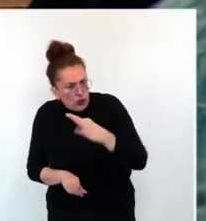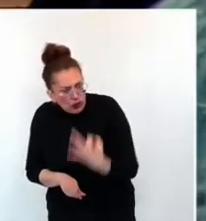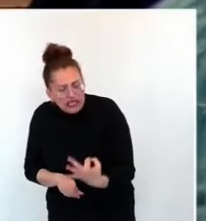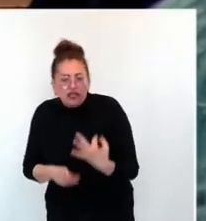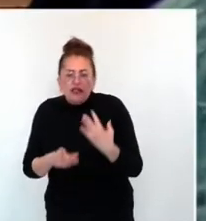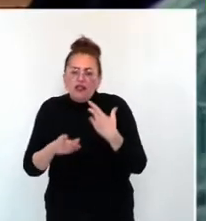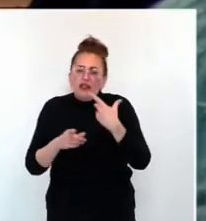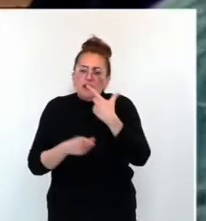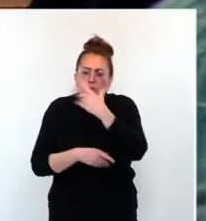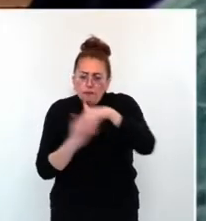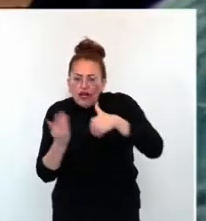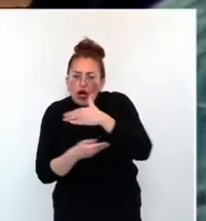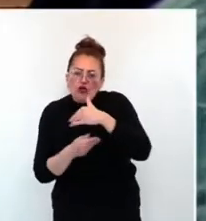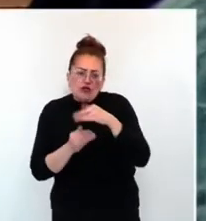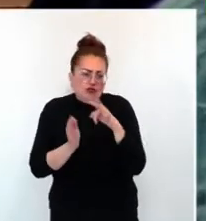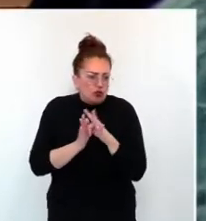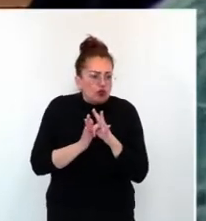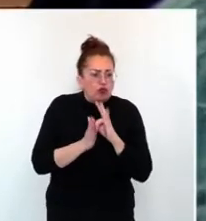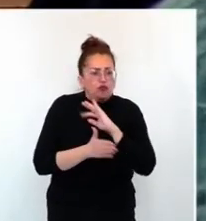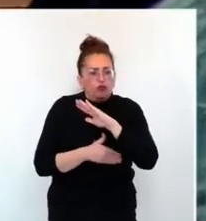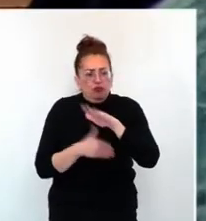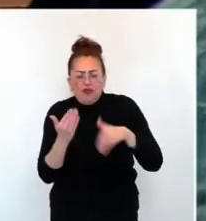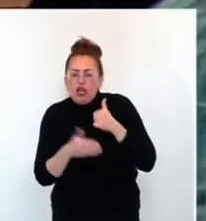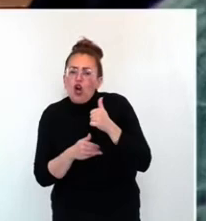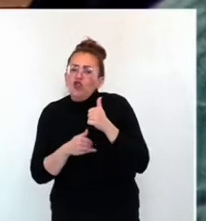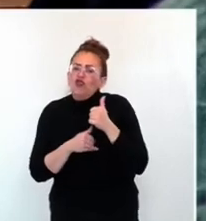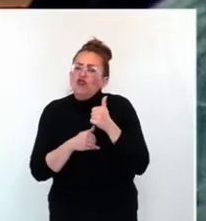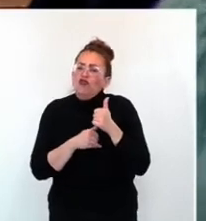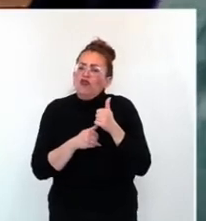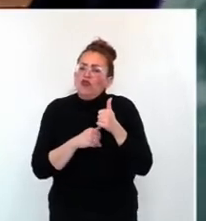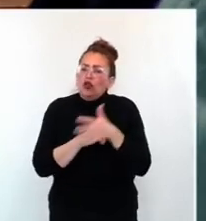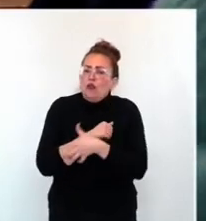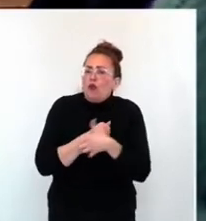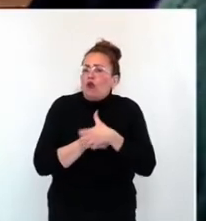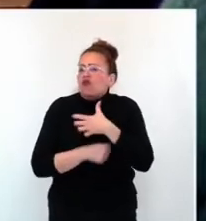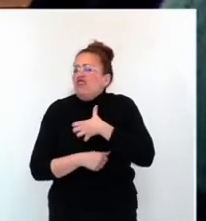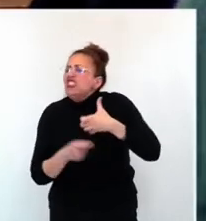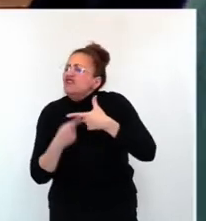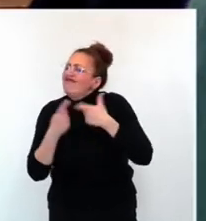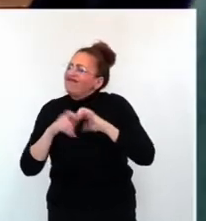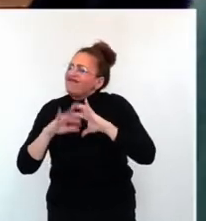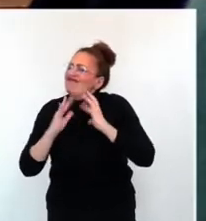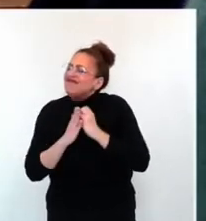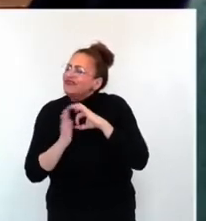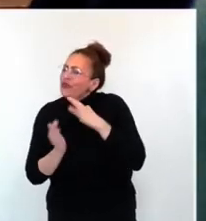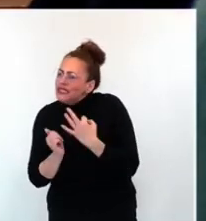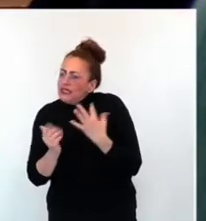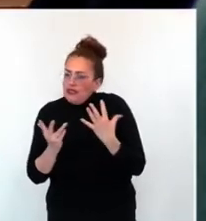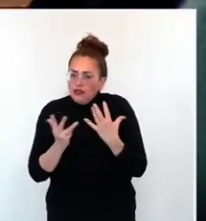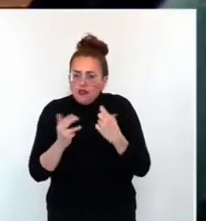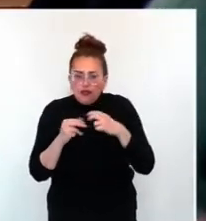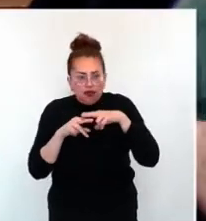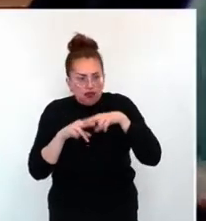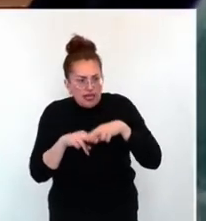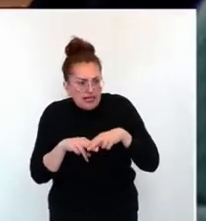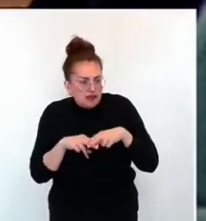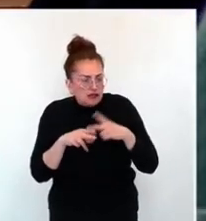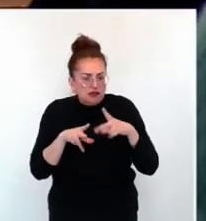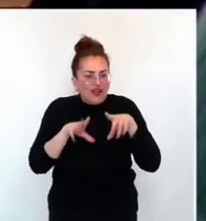à des prix maîtrisés. Je ne vais pas reciter les chiffres, mais vous avez une étude, elle est mentionnée d'ailleurs régulièrement, qui montre qu'on a produit moins